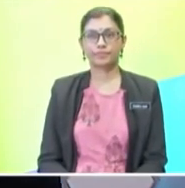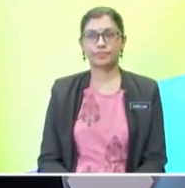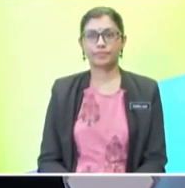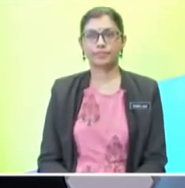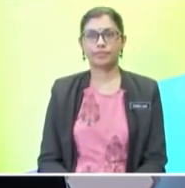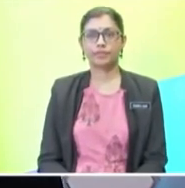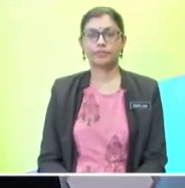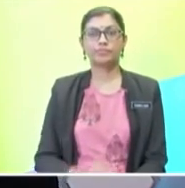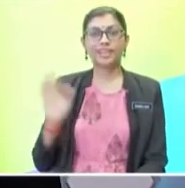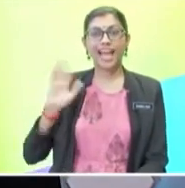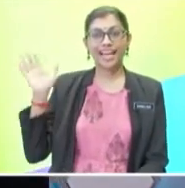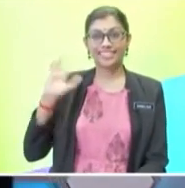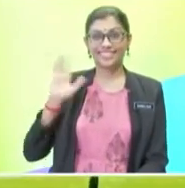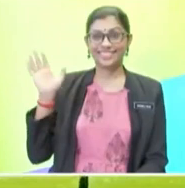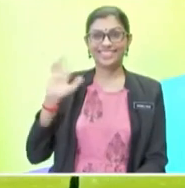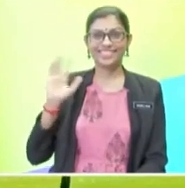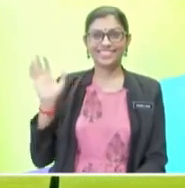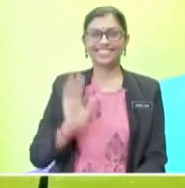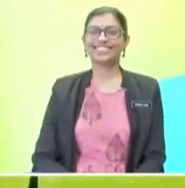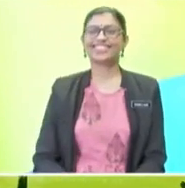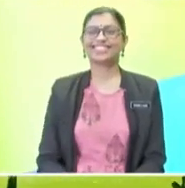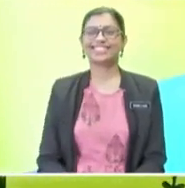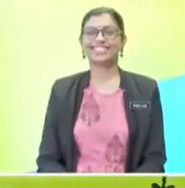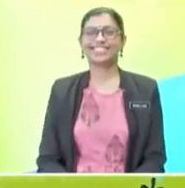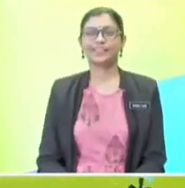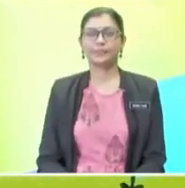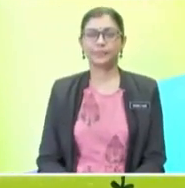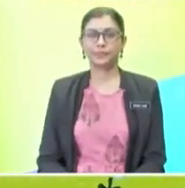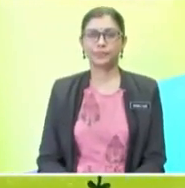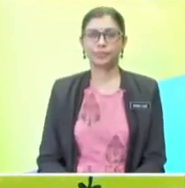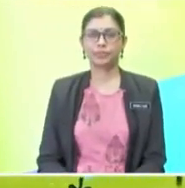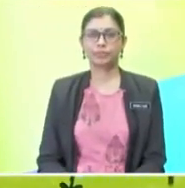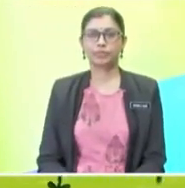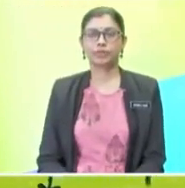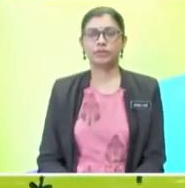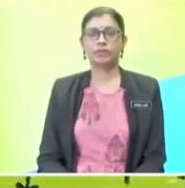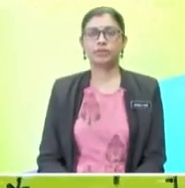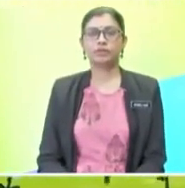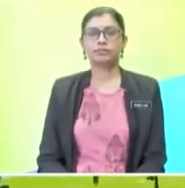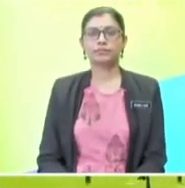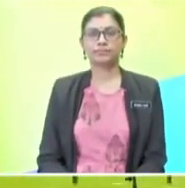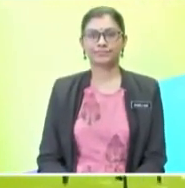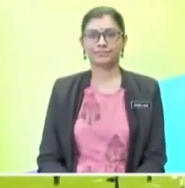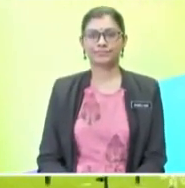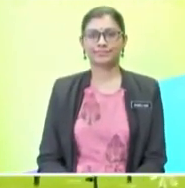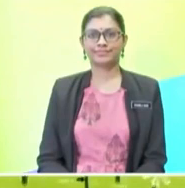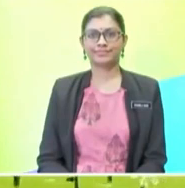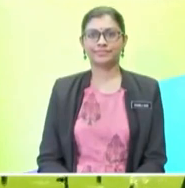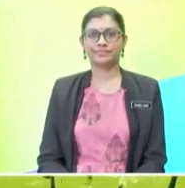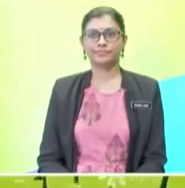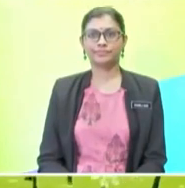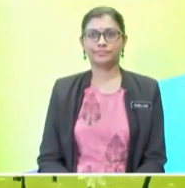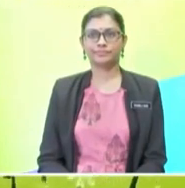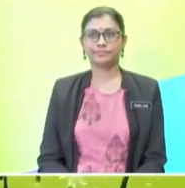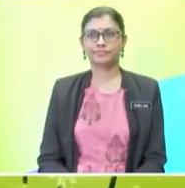sekalian? Lambai sedikit. Hai, murid-murid. Okay. Mari kita berkenalan dengan mereka. Yang pertama sekali, kita perkenalkan ada